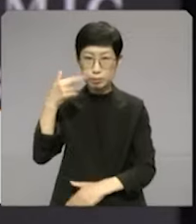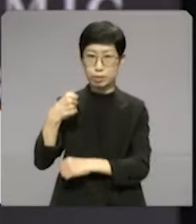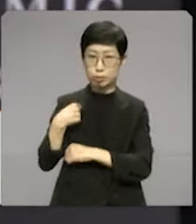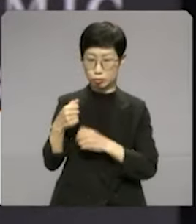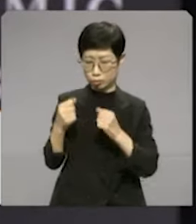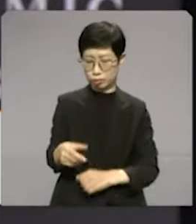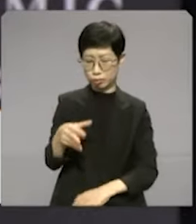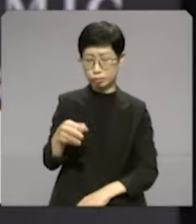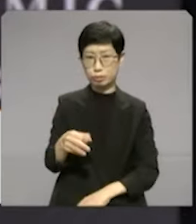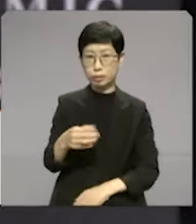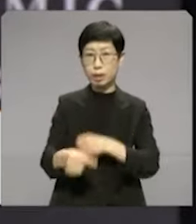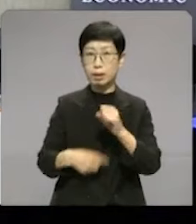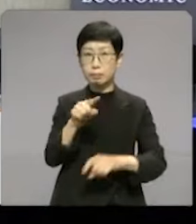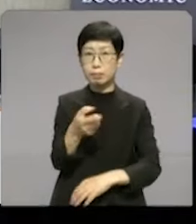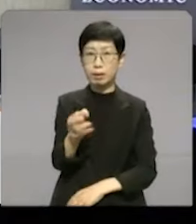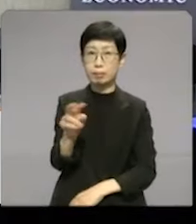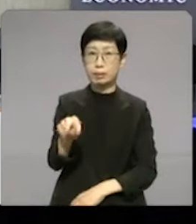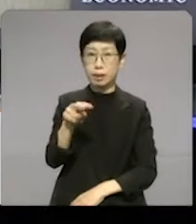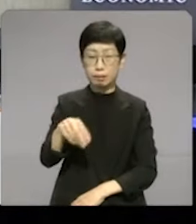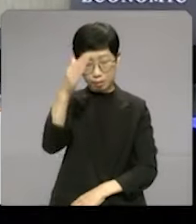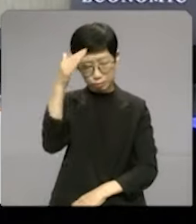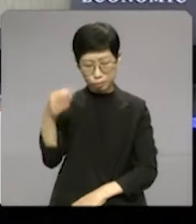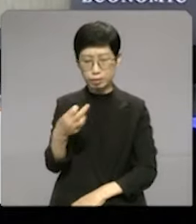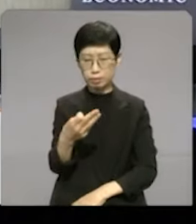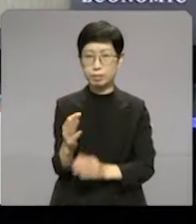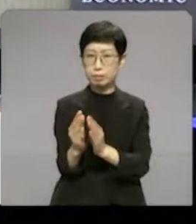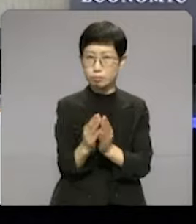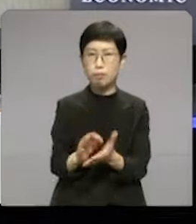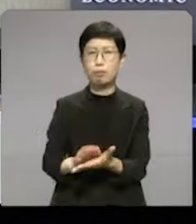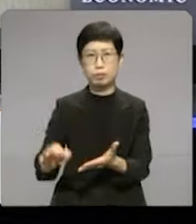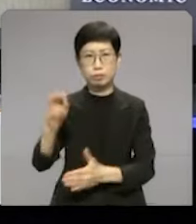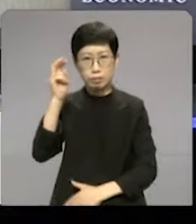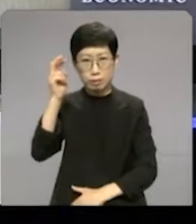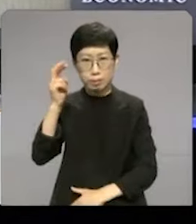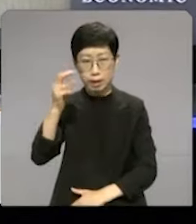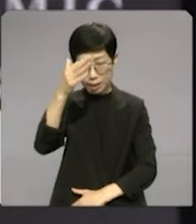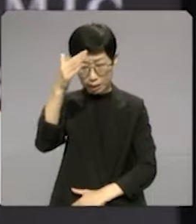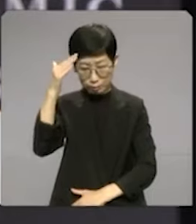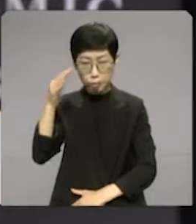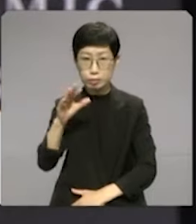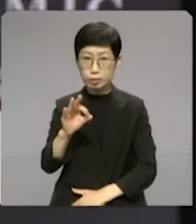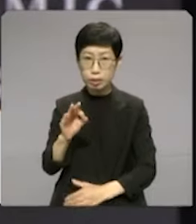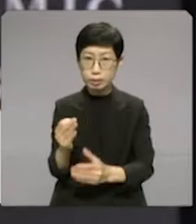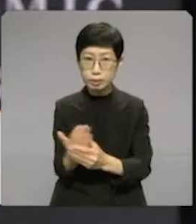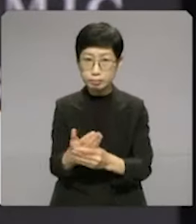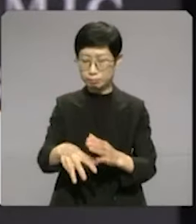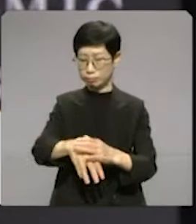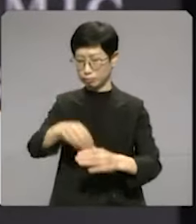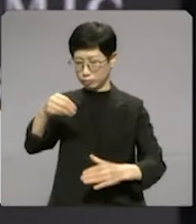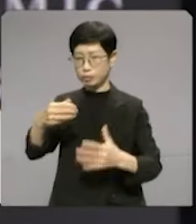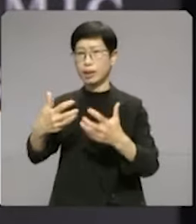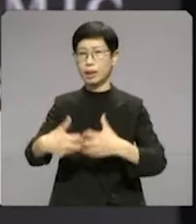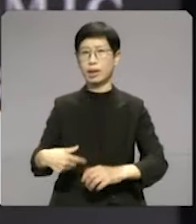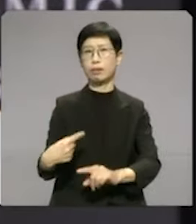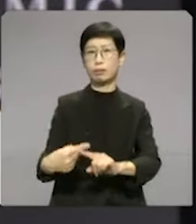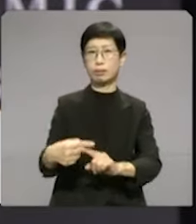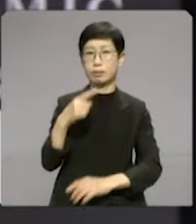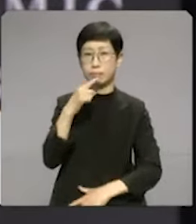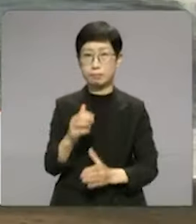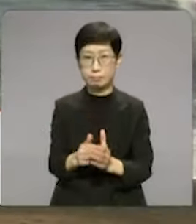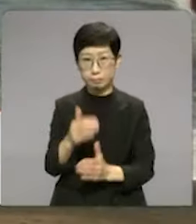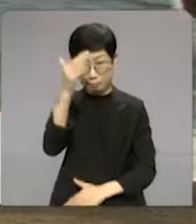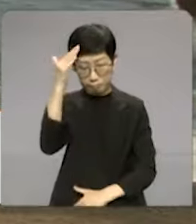연간 100억 달러, 우리 돈약 13조 원을 지출할 것이라며 그들은 현금 인출기라고 말했습니다. 이는